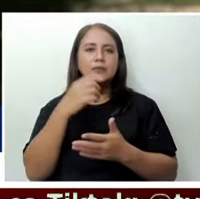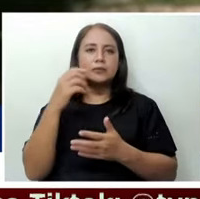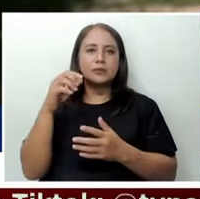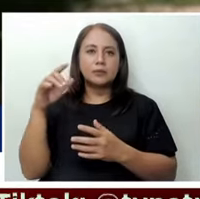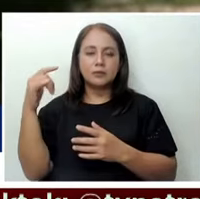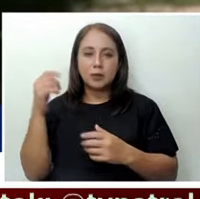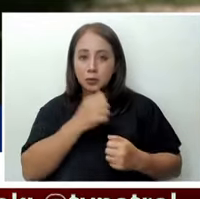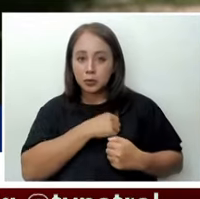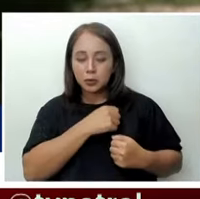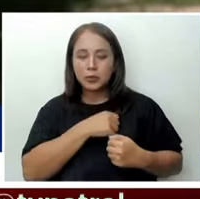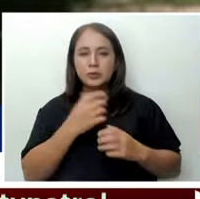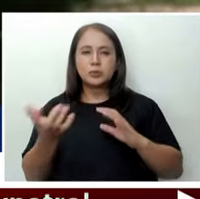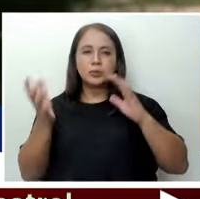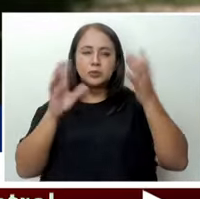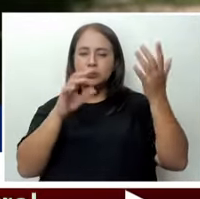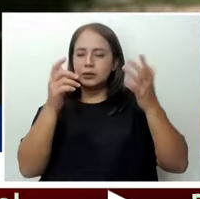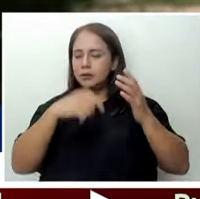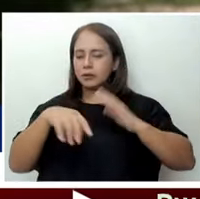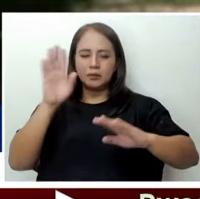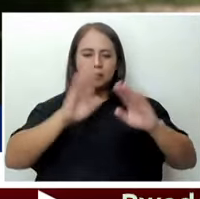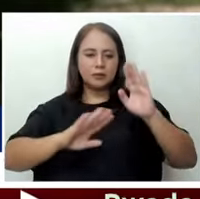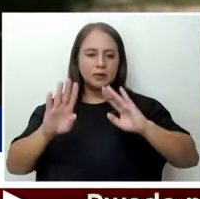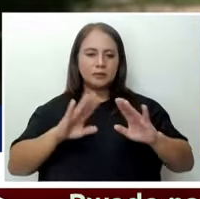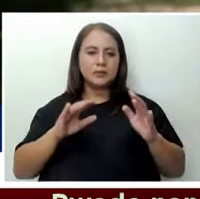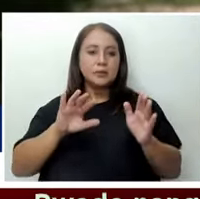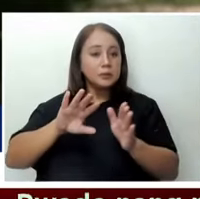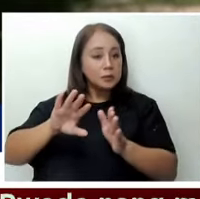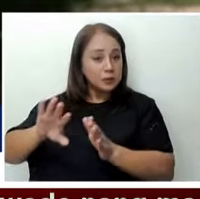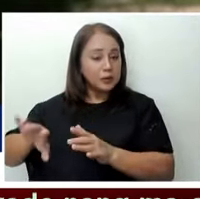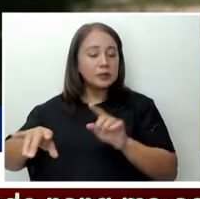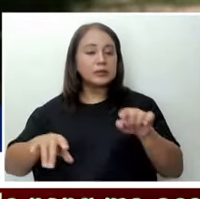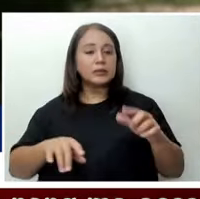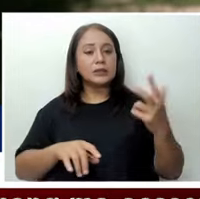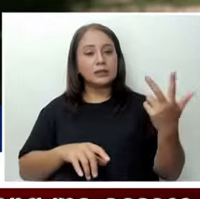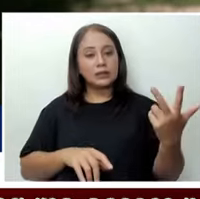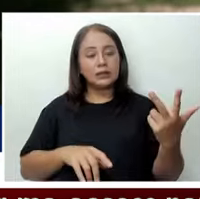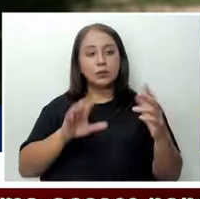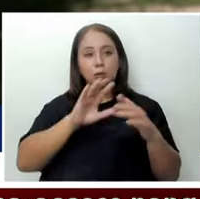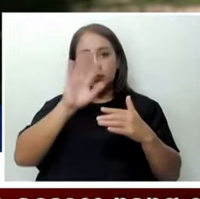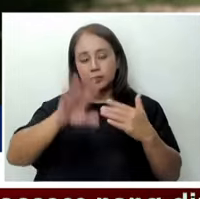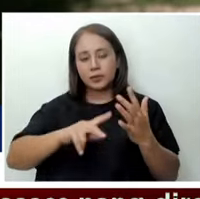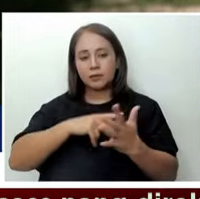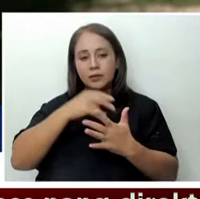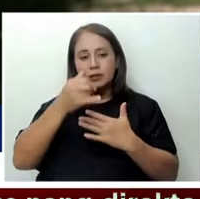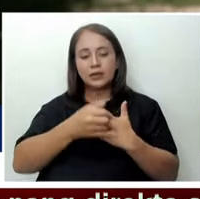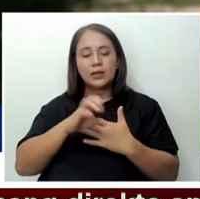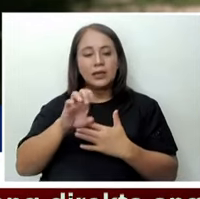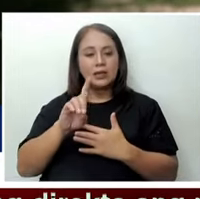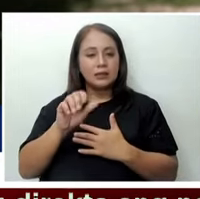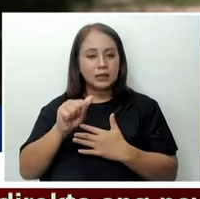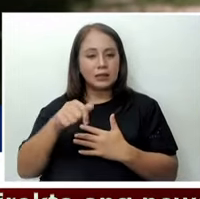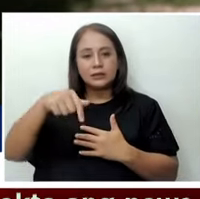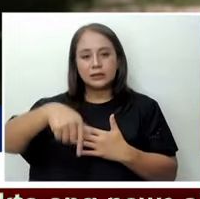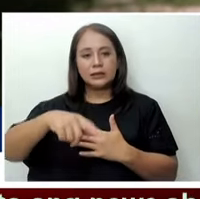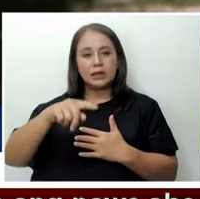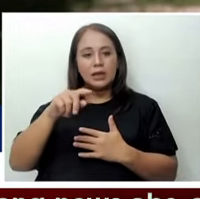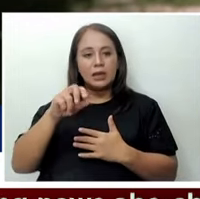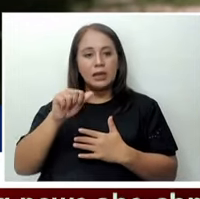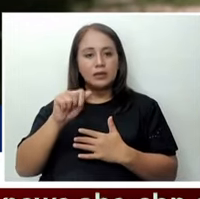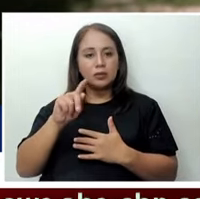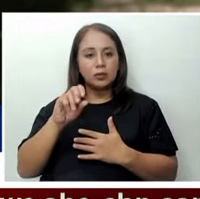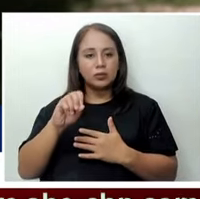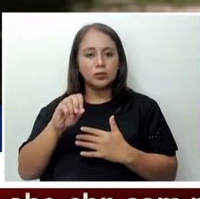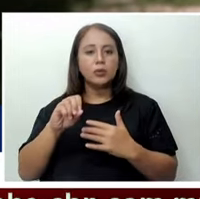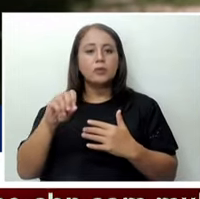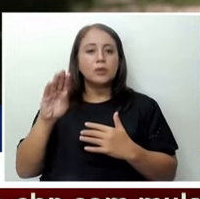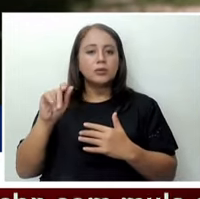kalamidad at anumang krisis. Samantala, bukod nga doon sa 3 completed projects ng EDCA dito sa Antonio Bautista Air Base, ayon